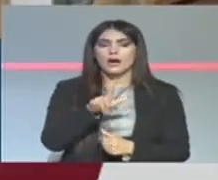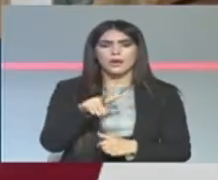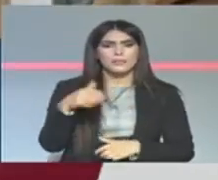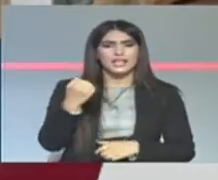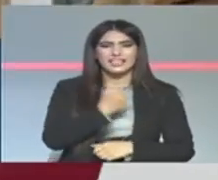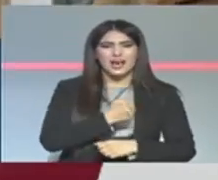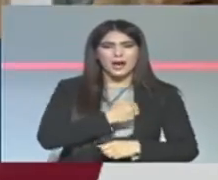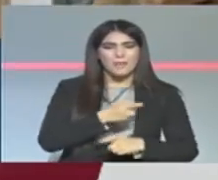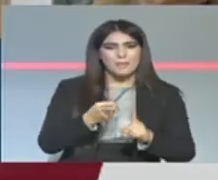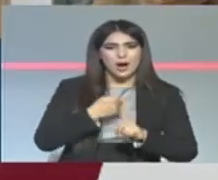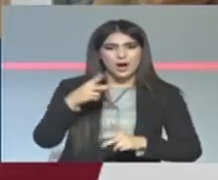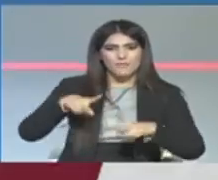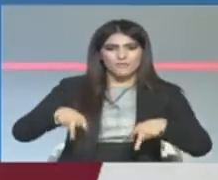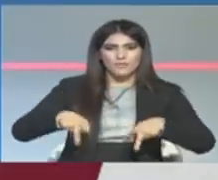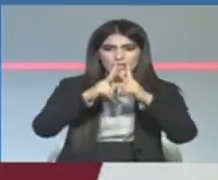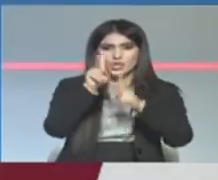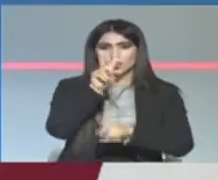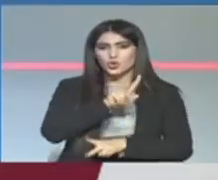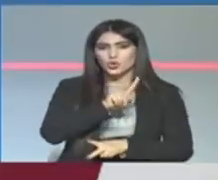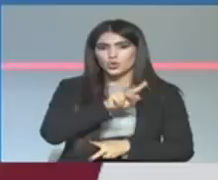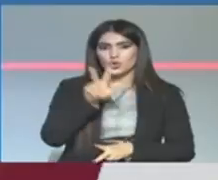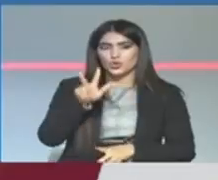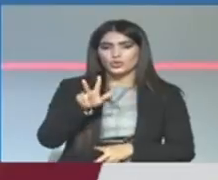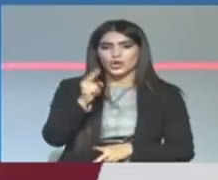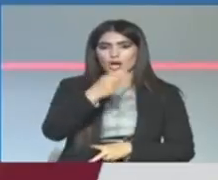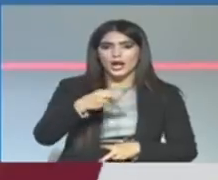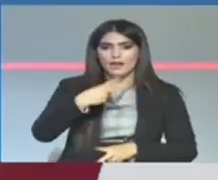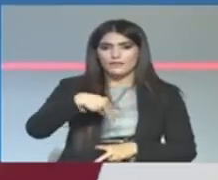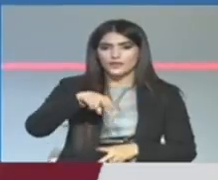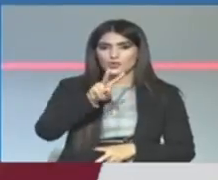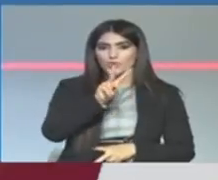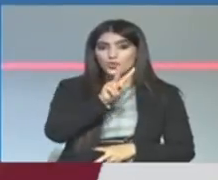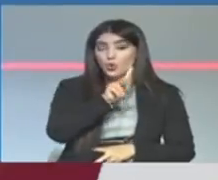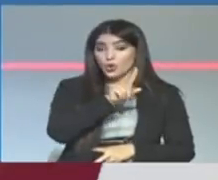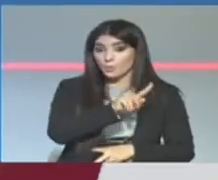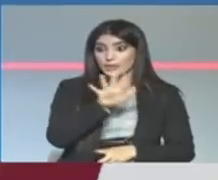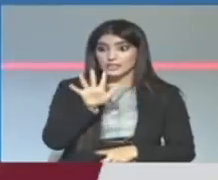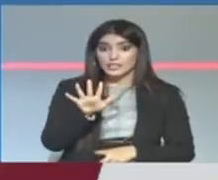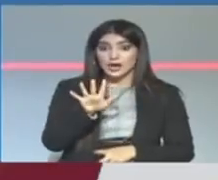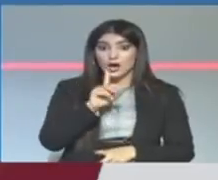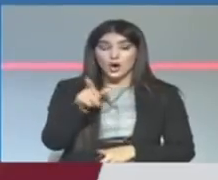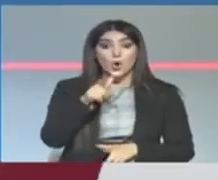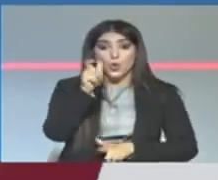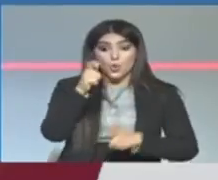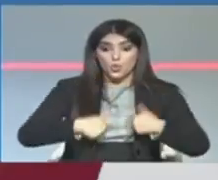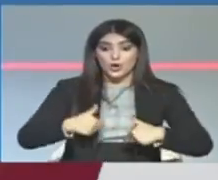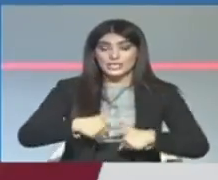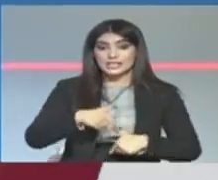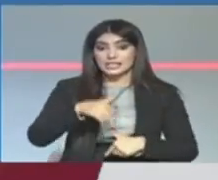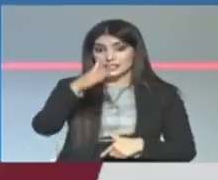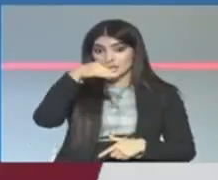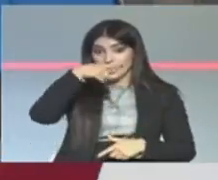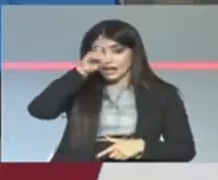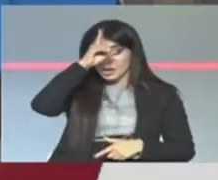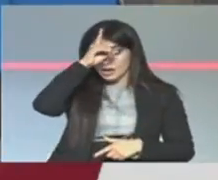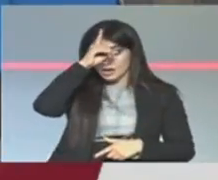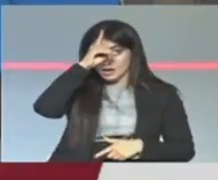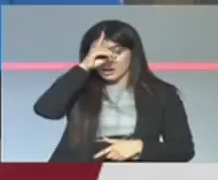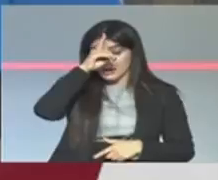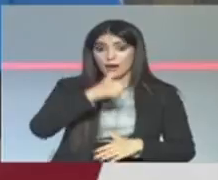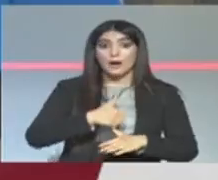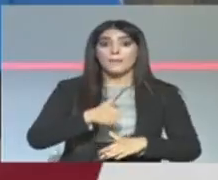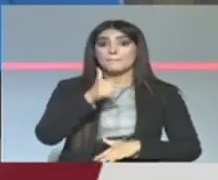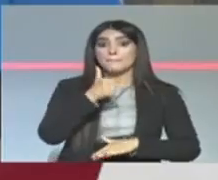باريس في الثالث عشر من نوفمبر الفين وخمسه عشر واشار الوزير الالماني الذي تراس تراس